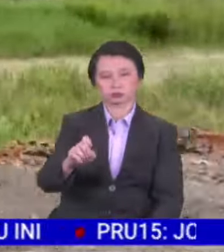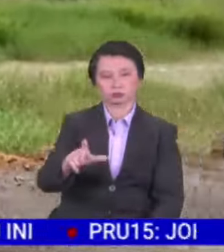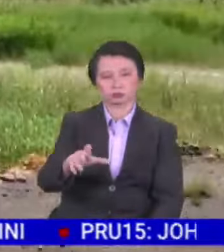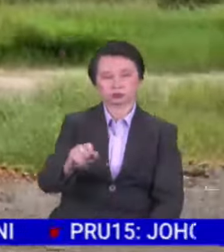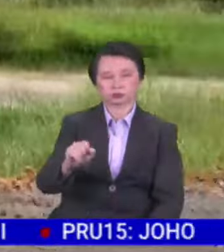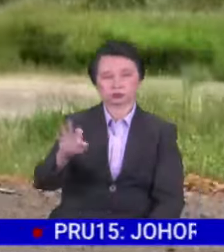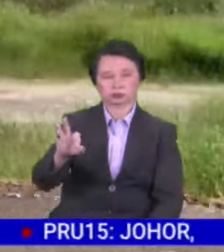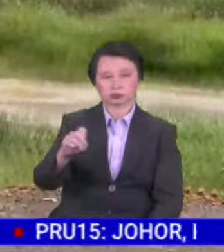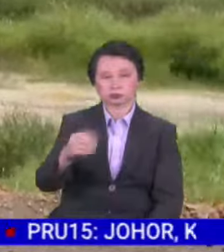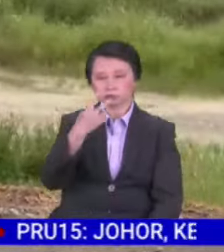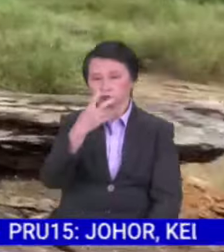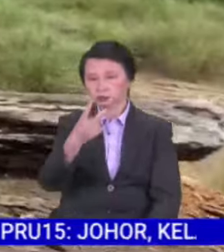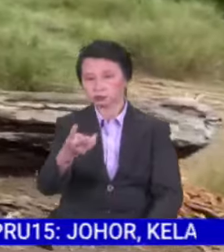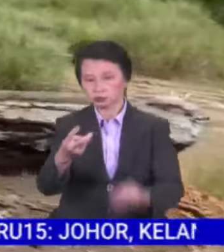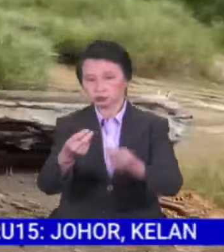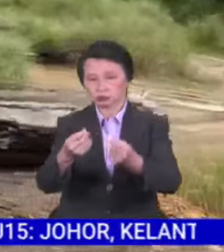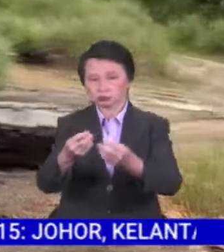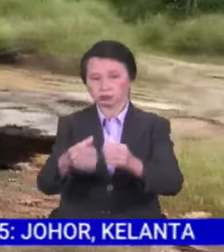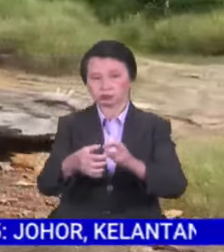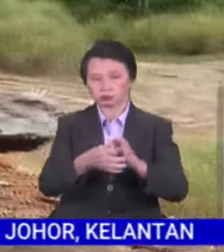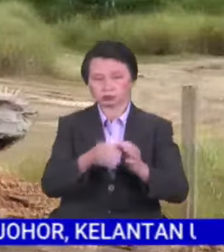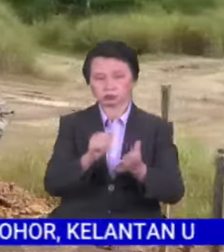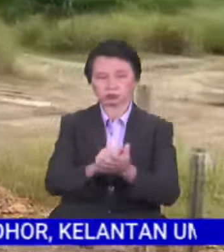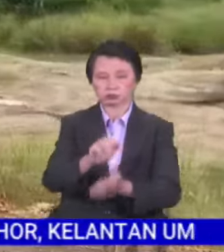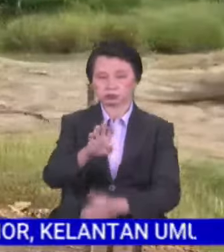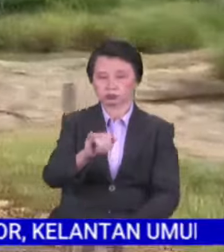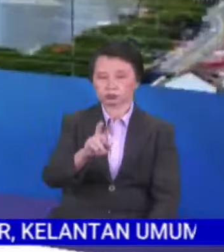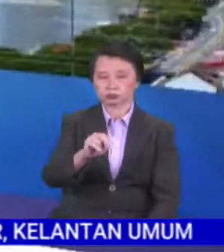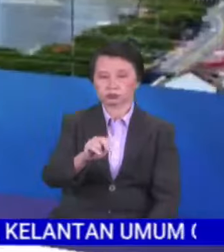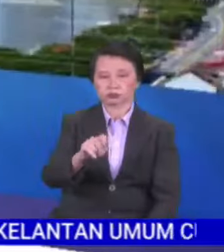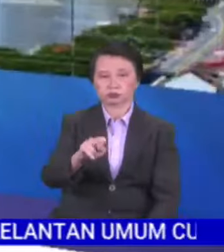melawat tanah milik RTM di Kampung Jepak, Bintulu.